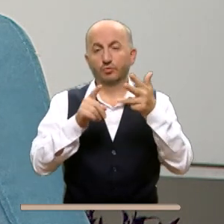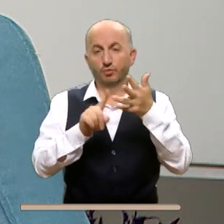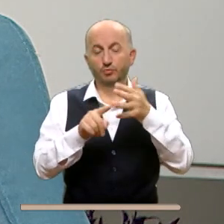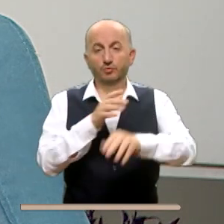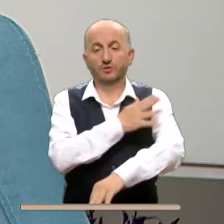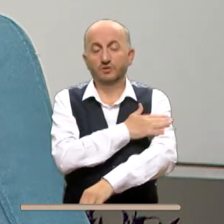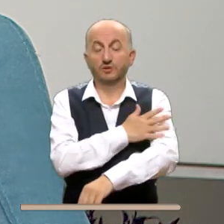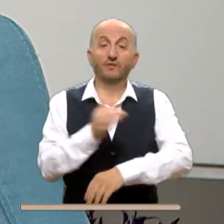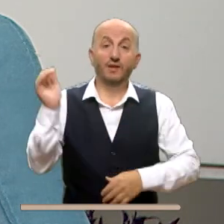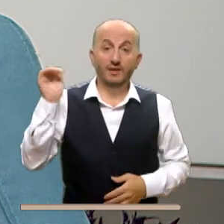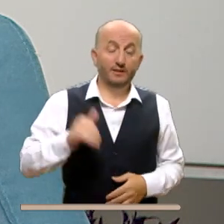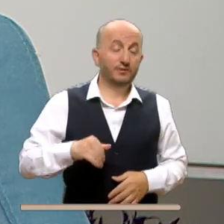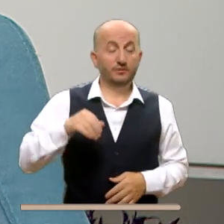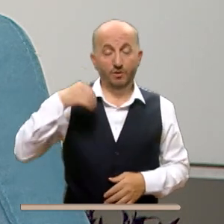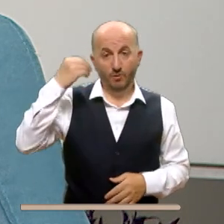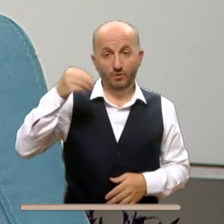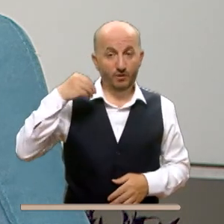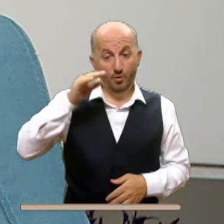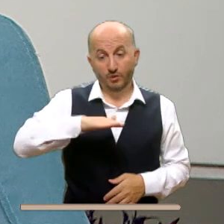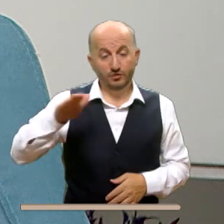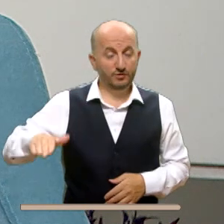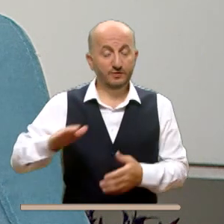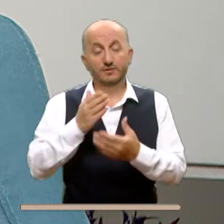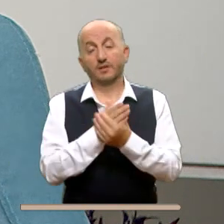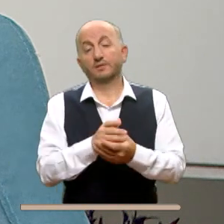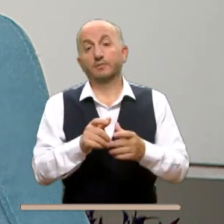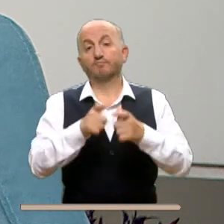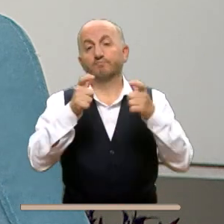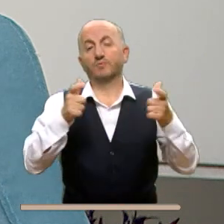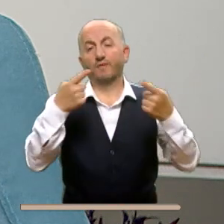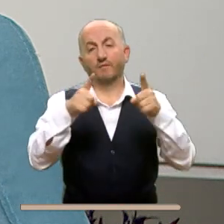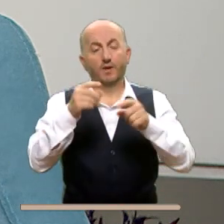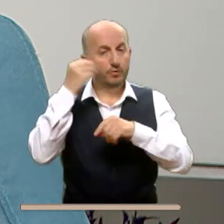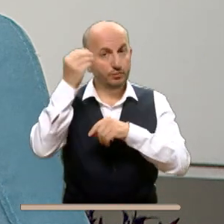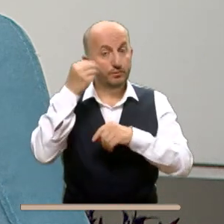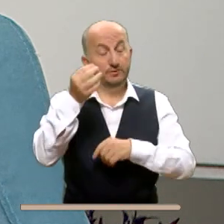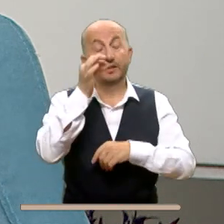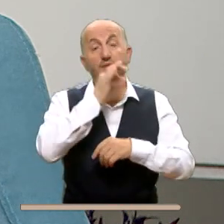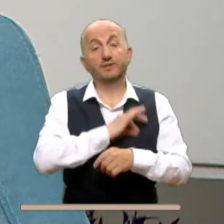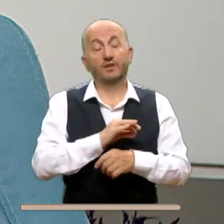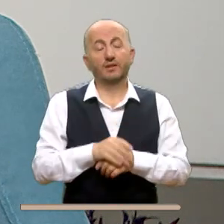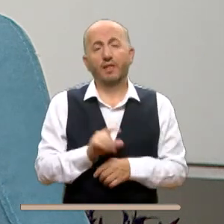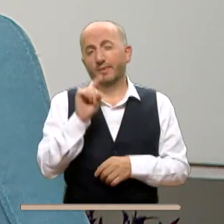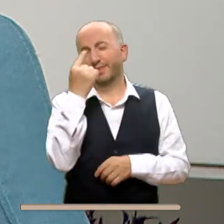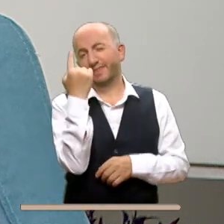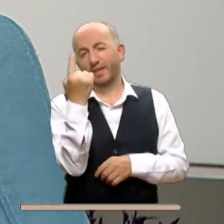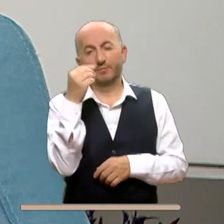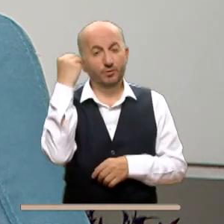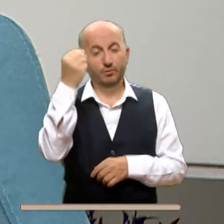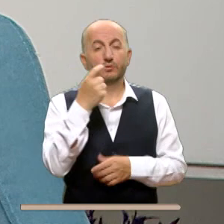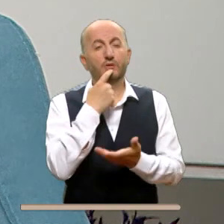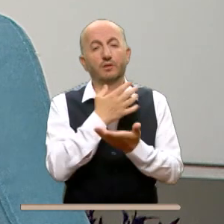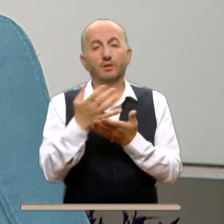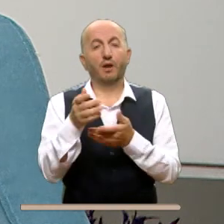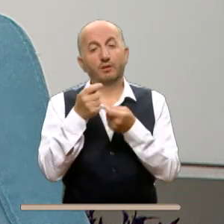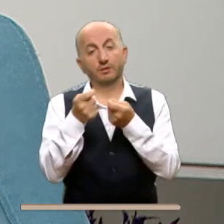öğrencilerimizin dersleri geliştikçe farklı hocalarımızdan da istifade etsinler. Hep tek bir hoca bütün yıllarca